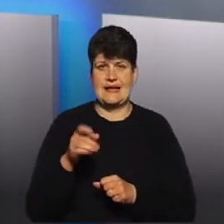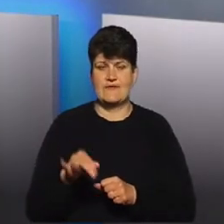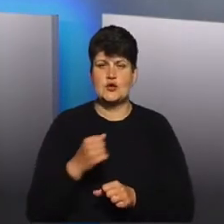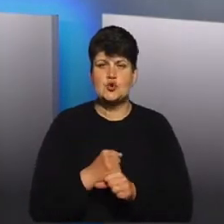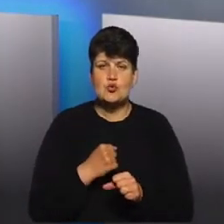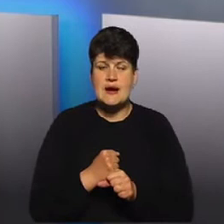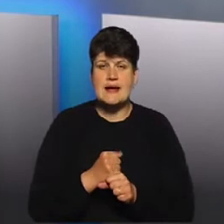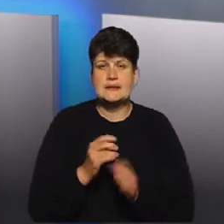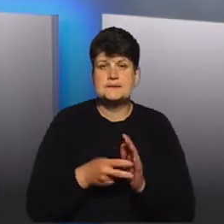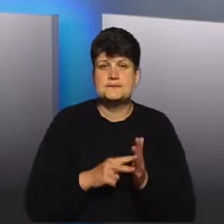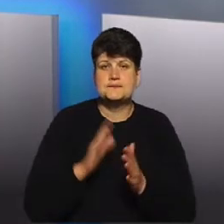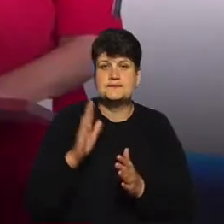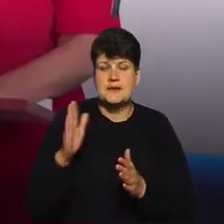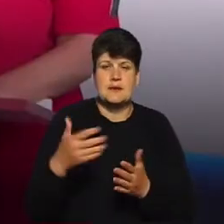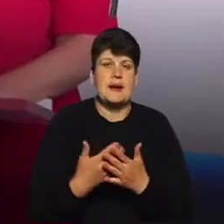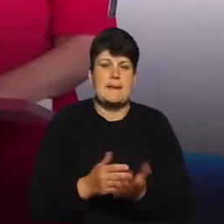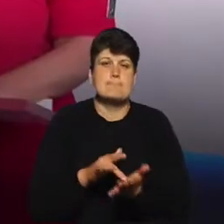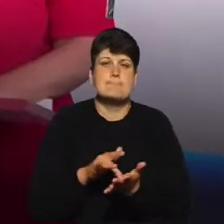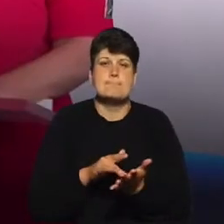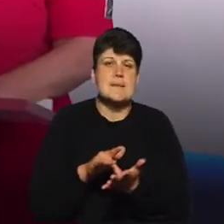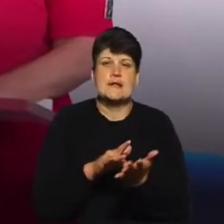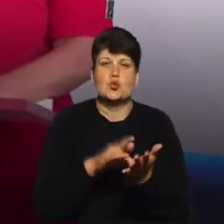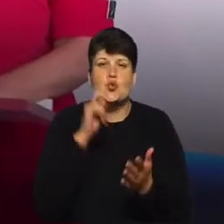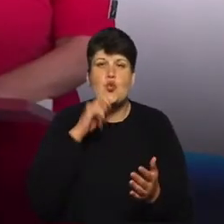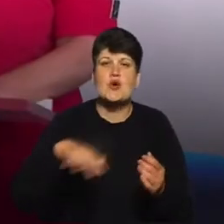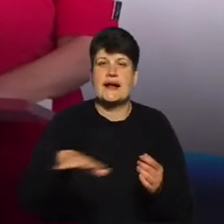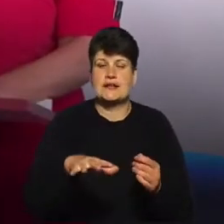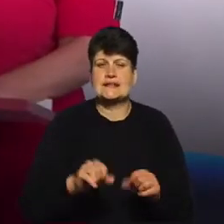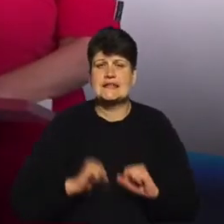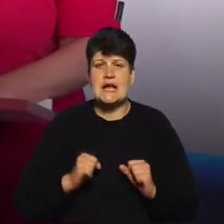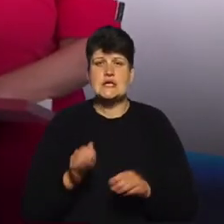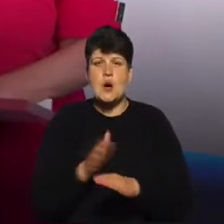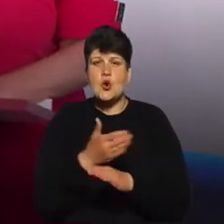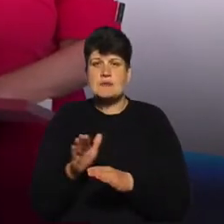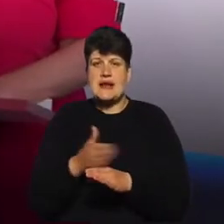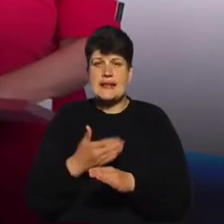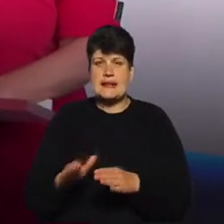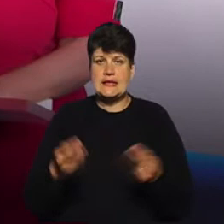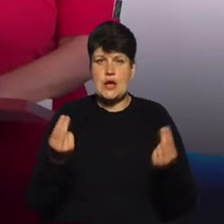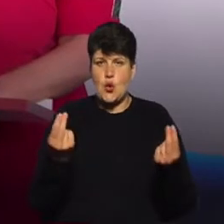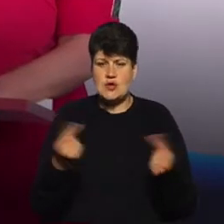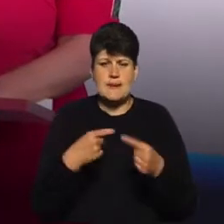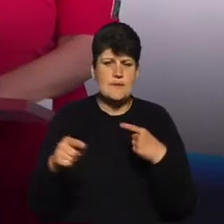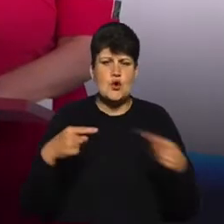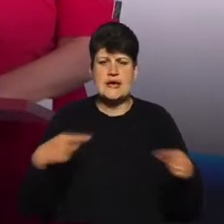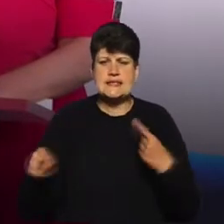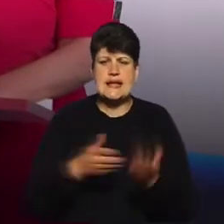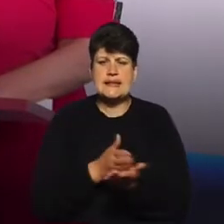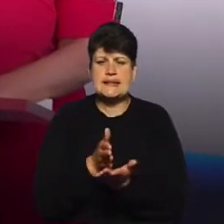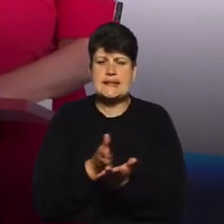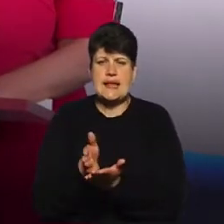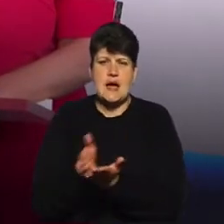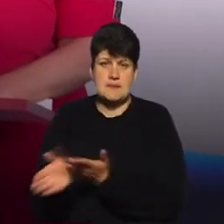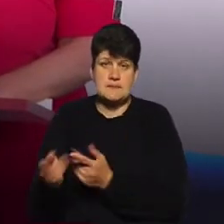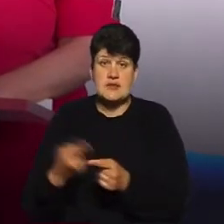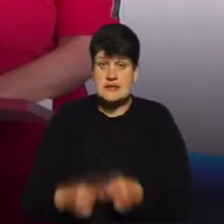«Мандруй Україною», наприклад. Тобто стараються розподілити кошти по різних напрямках. Стратегія розвитку туризму – це глобальна річ.